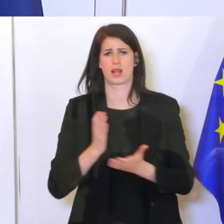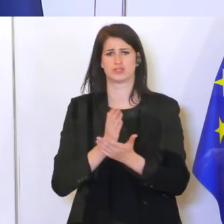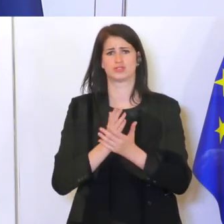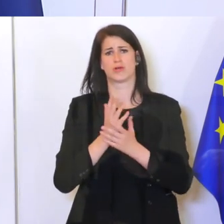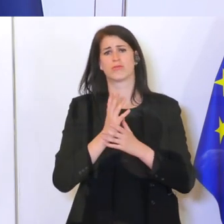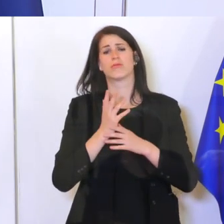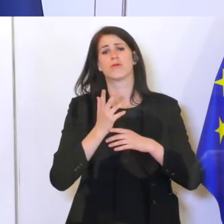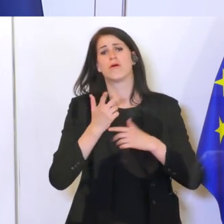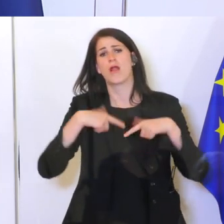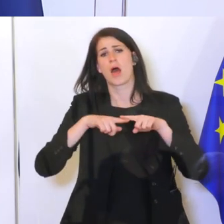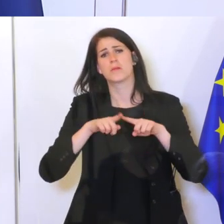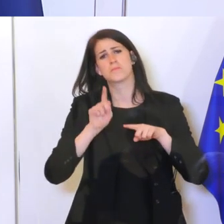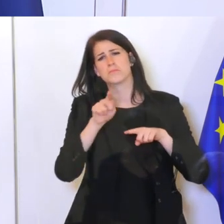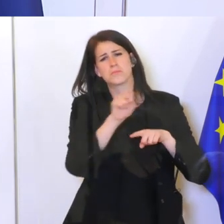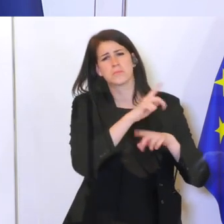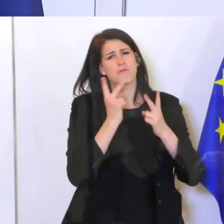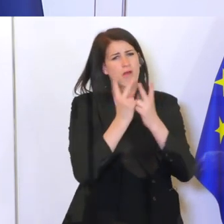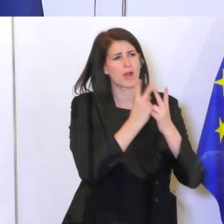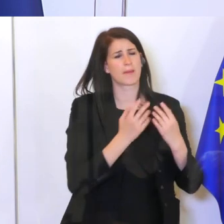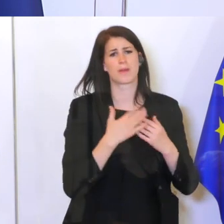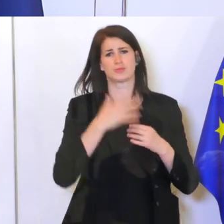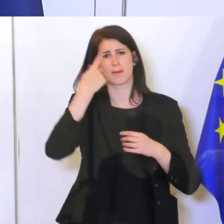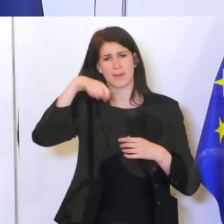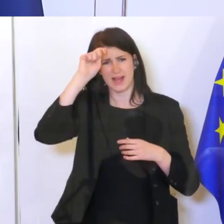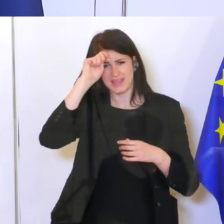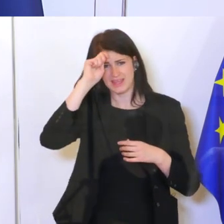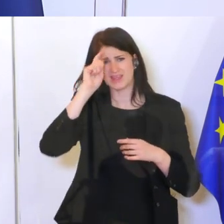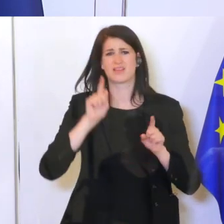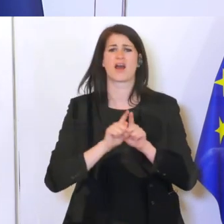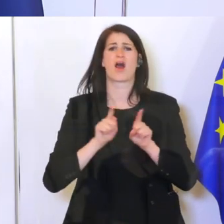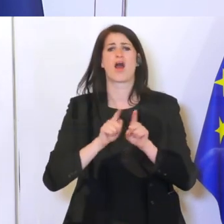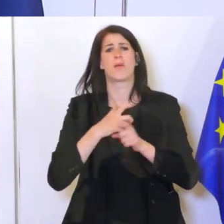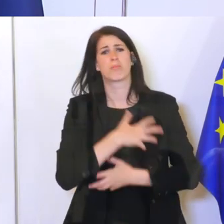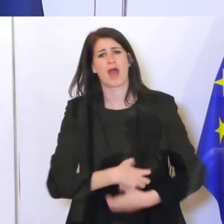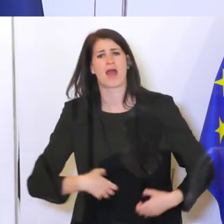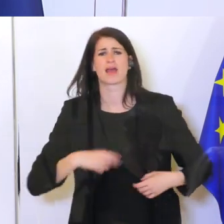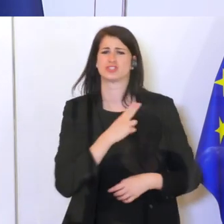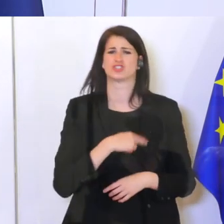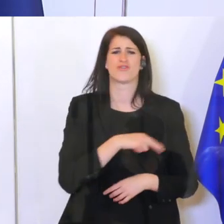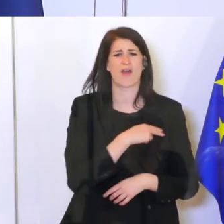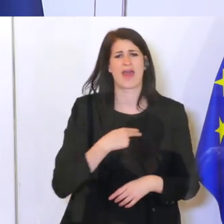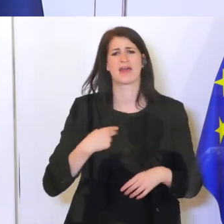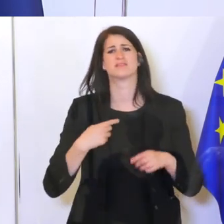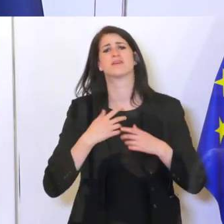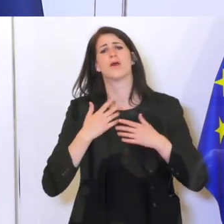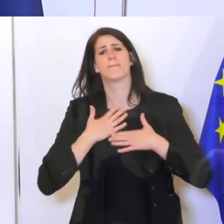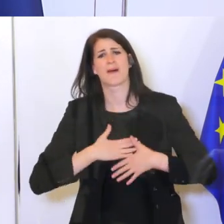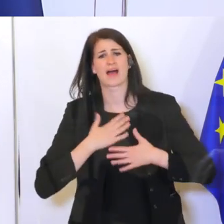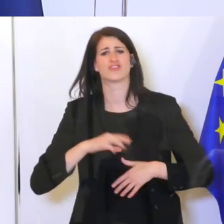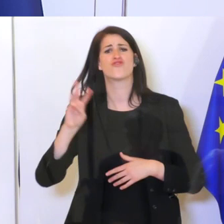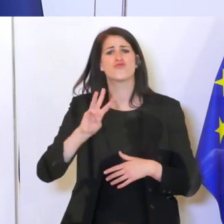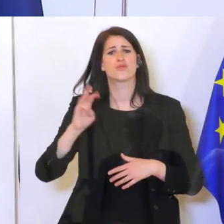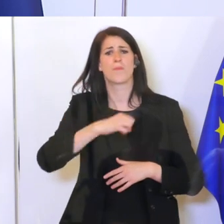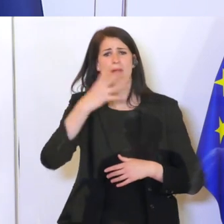und umgehört. Aus Berlin, aus Baden-Württemberg, aus Bayern und aus der Schweiz. Auch dort wird Künstlerinnen